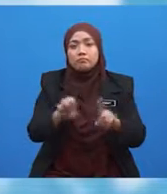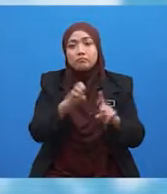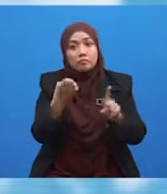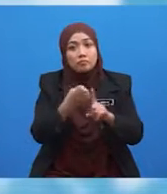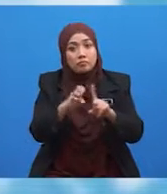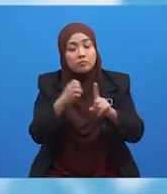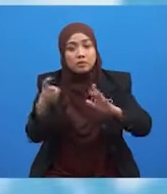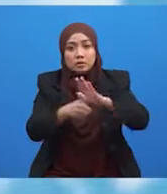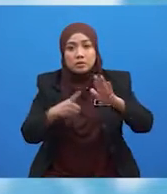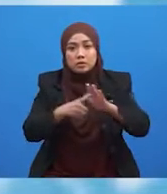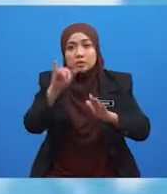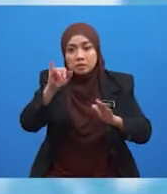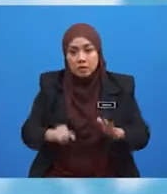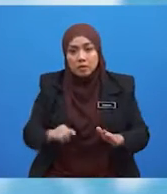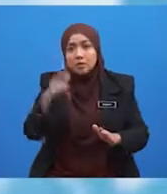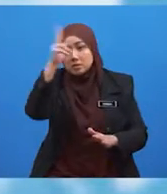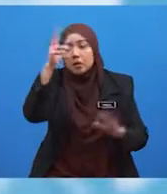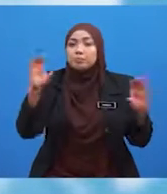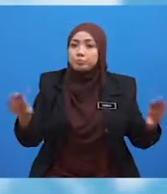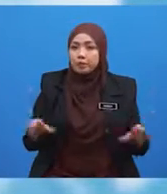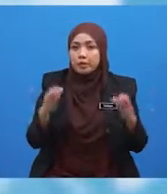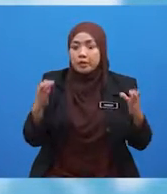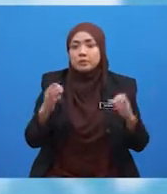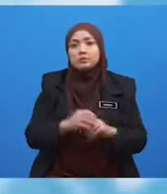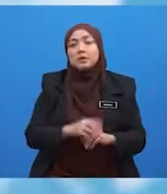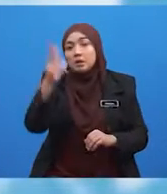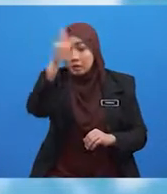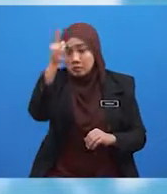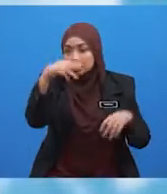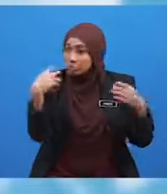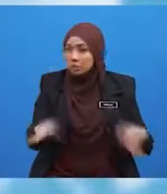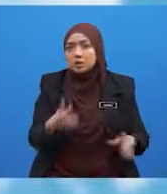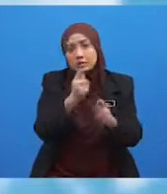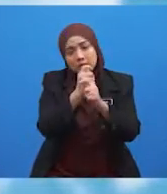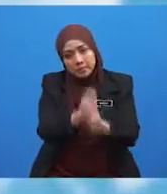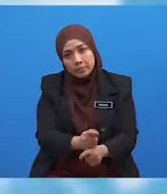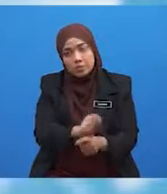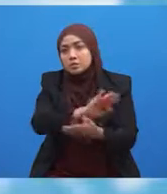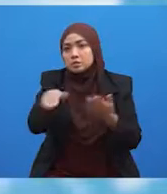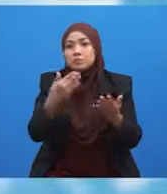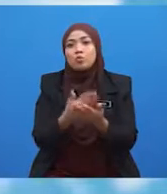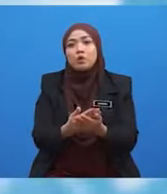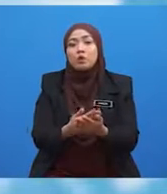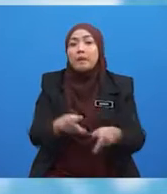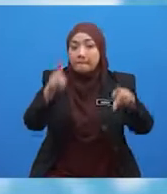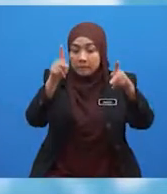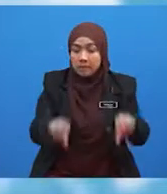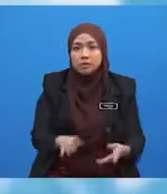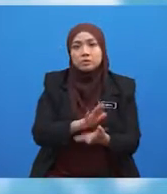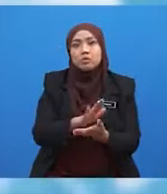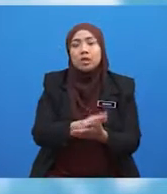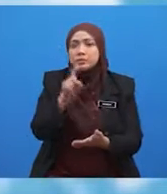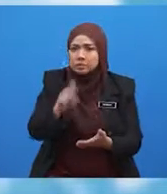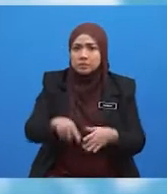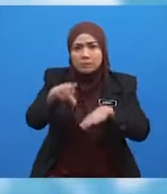yang dibuat oleh kerajaan dimana kerajaan telah menetapkan semua Praja Praja sekolah masjid dan